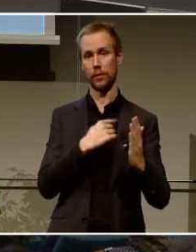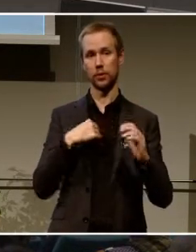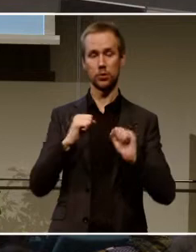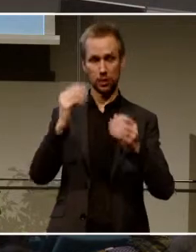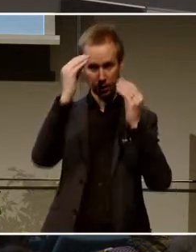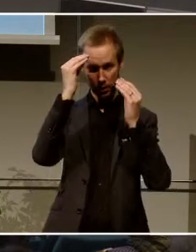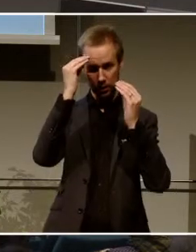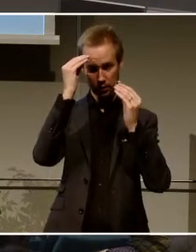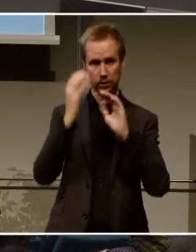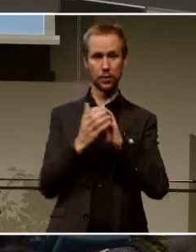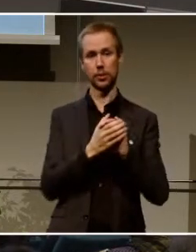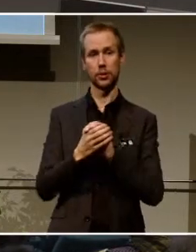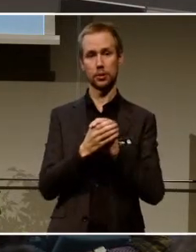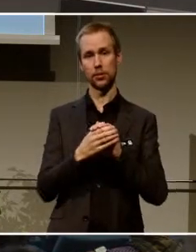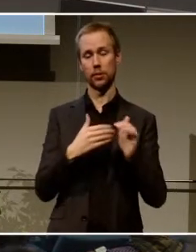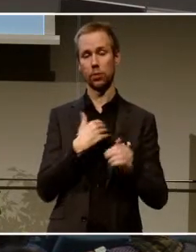med våra användare.